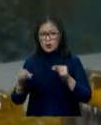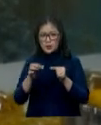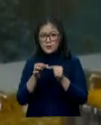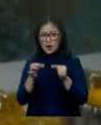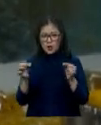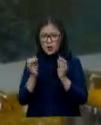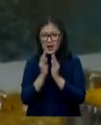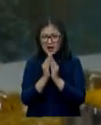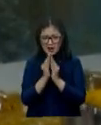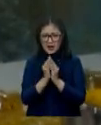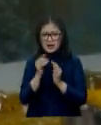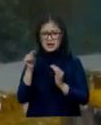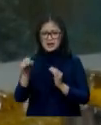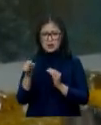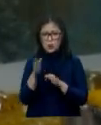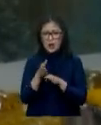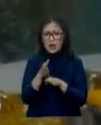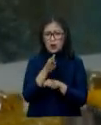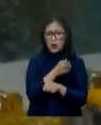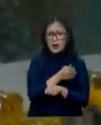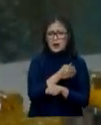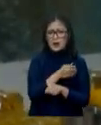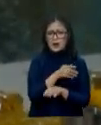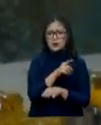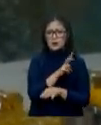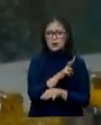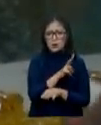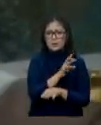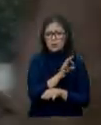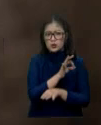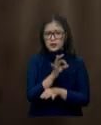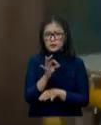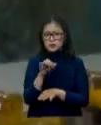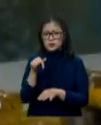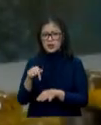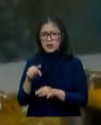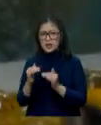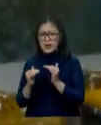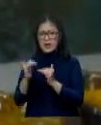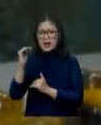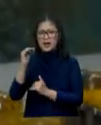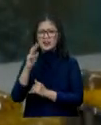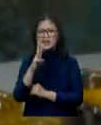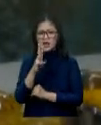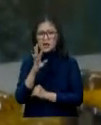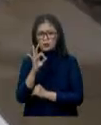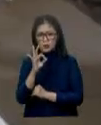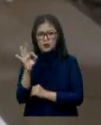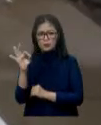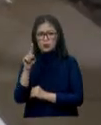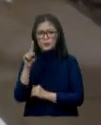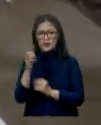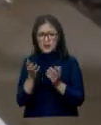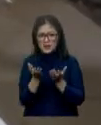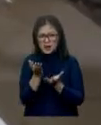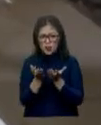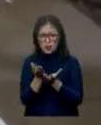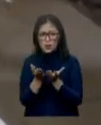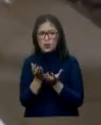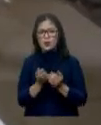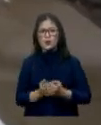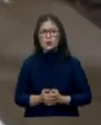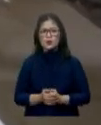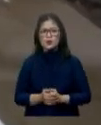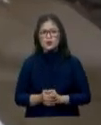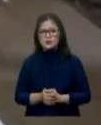mana dari harga awal ini dicetak senilai Rp20.000 dan naik menjadi r30.000 R per kg ya lalu untuk ee